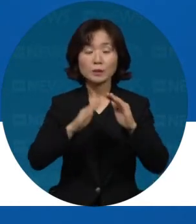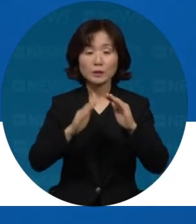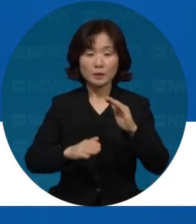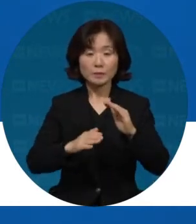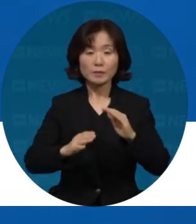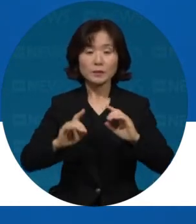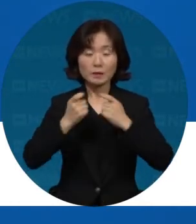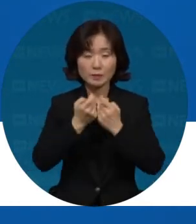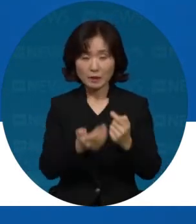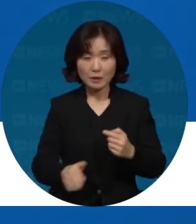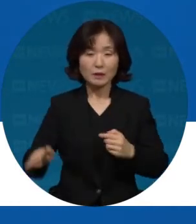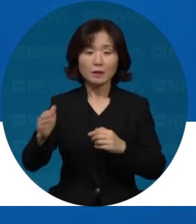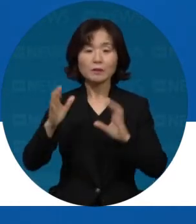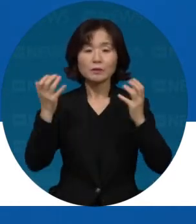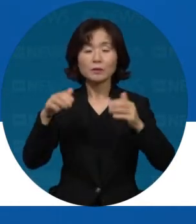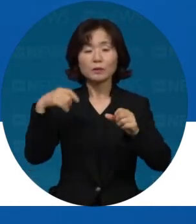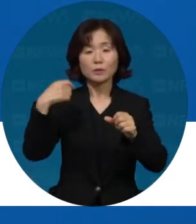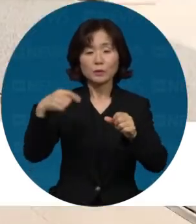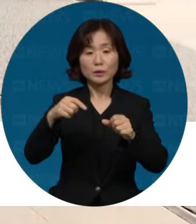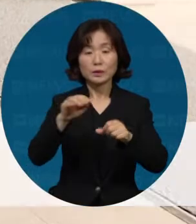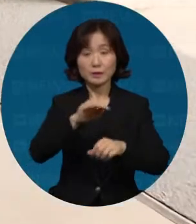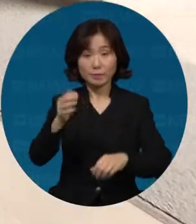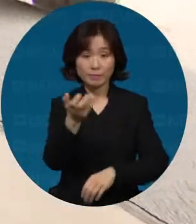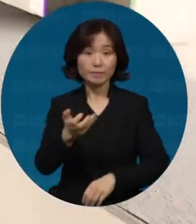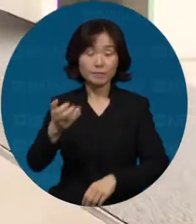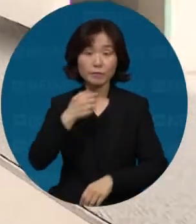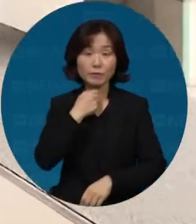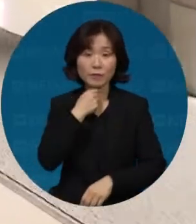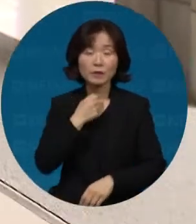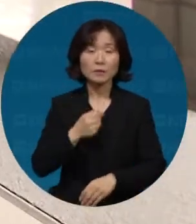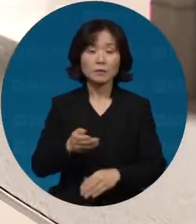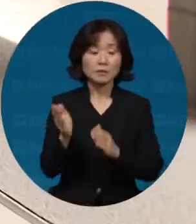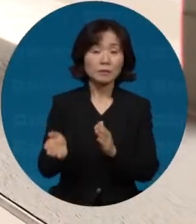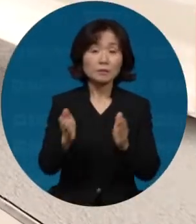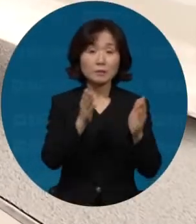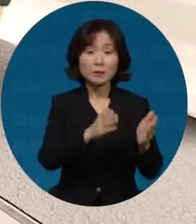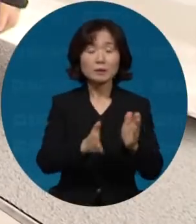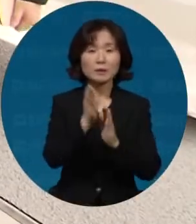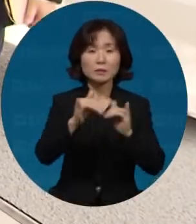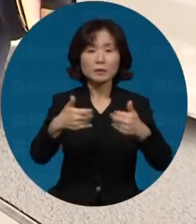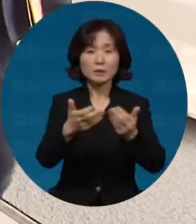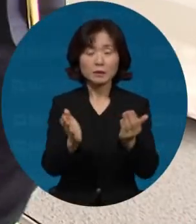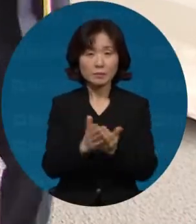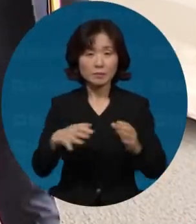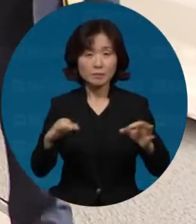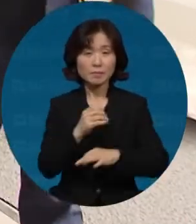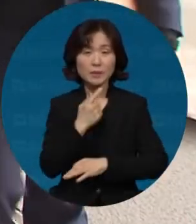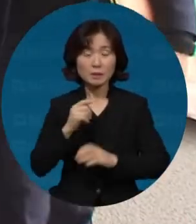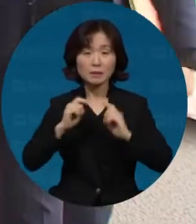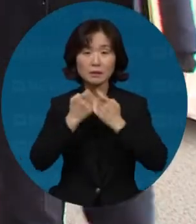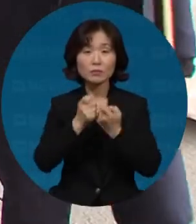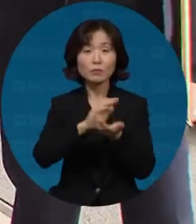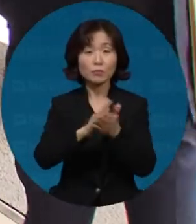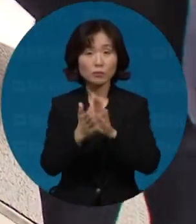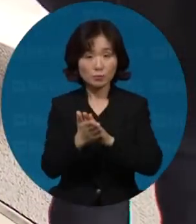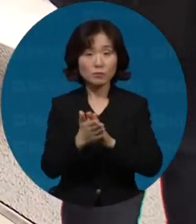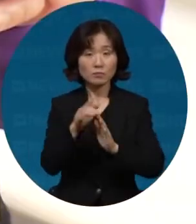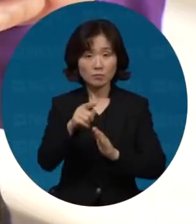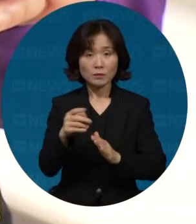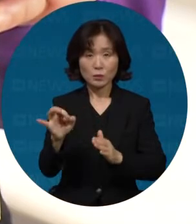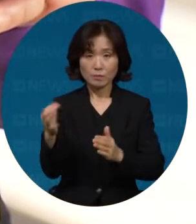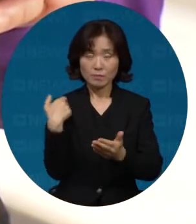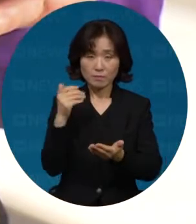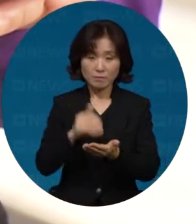살이 모두 유아 갱신 씰이 반면 시민단체들은 비리를 저지른 사람이 유치원에 대한 적극적인 환수